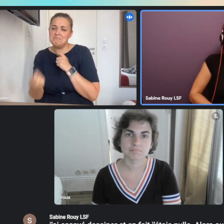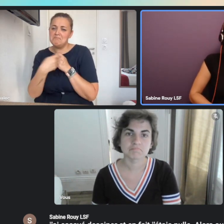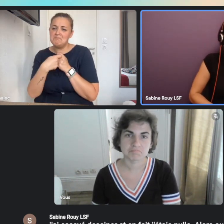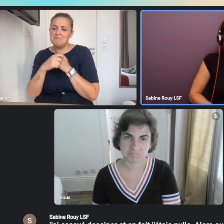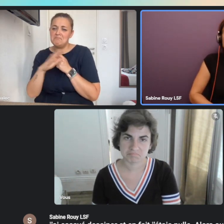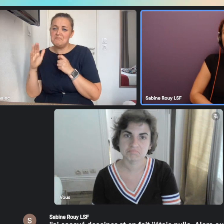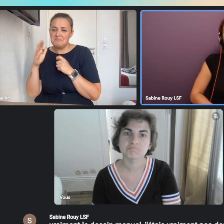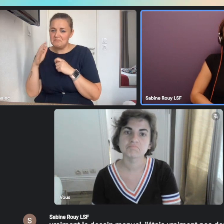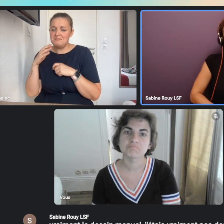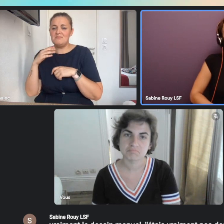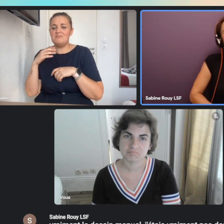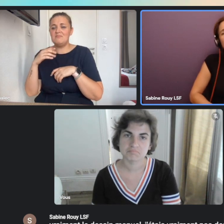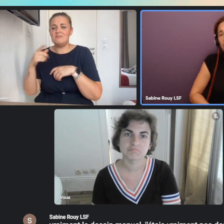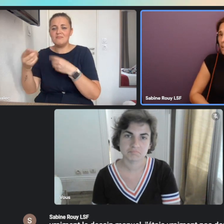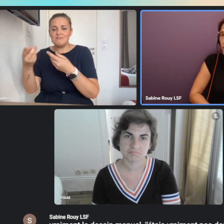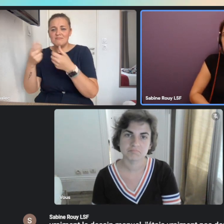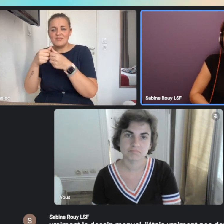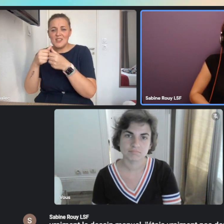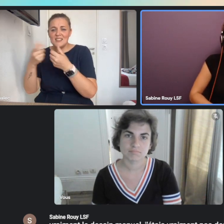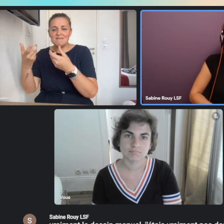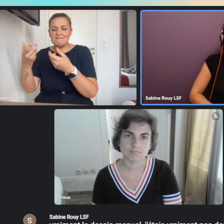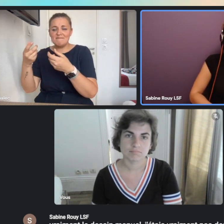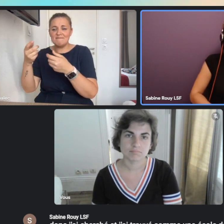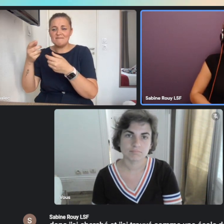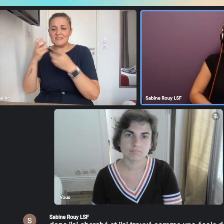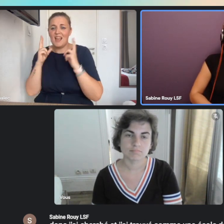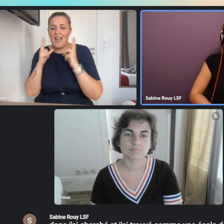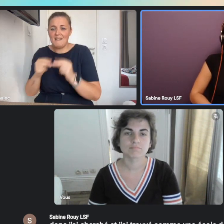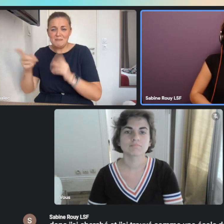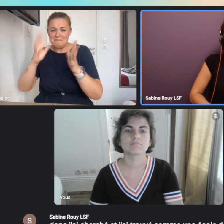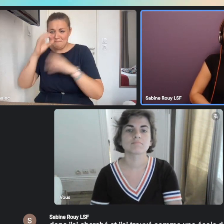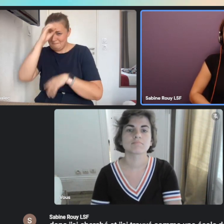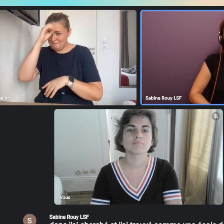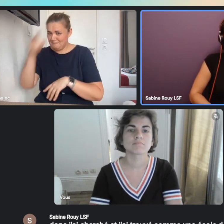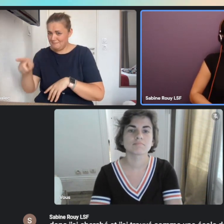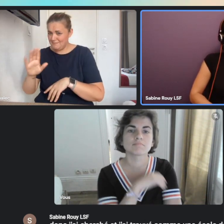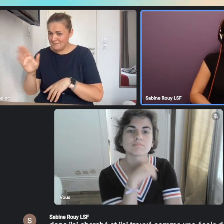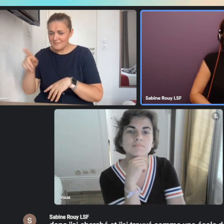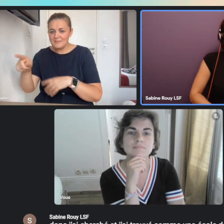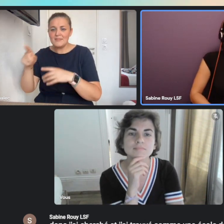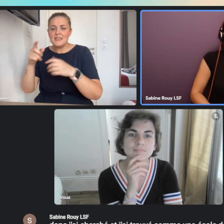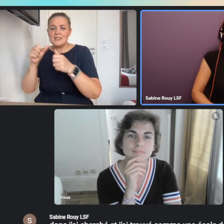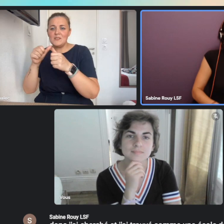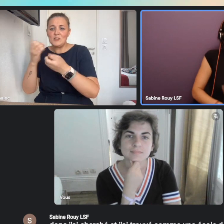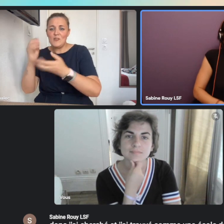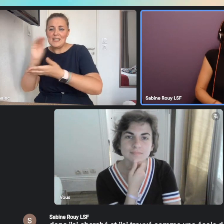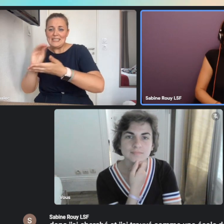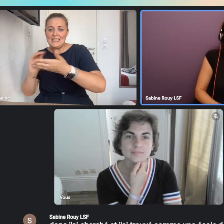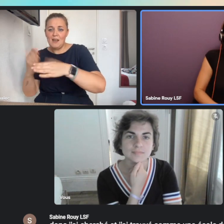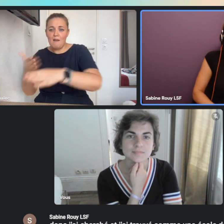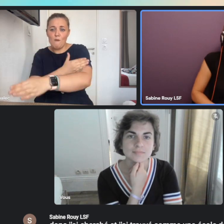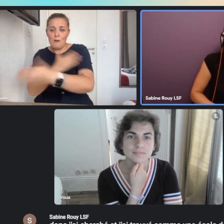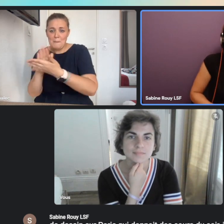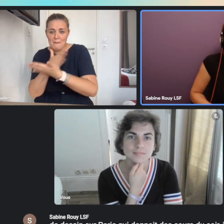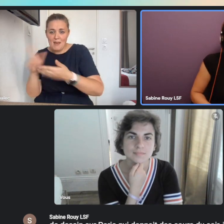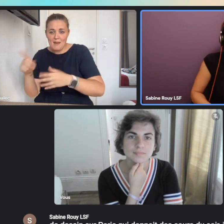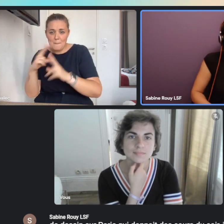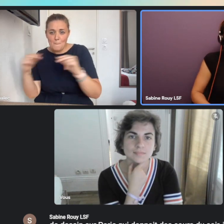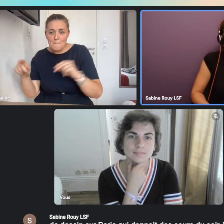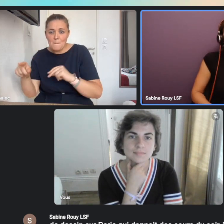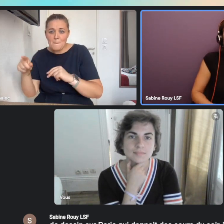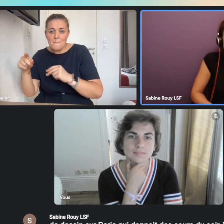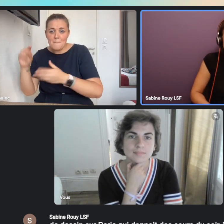Et donc la professeure était très sympa, elle s'est vraiment adaptée à moi. Quand je suis arrivée, donc moi j'y connaissais rien. Ce qu'il y a, elle est passe